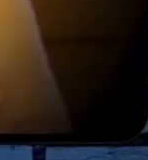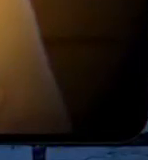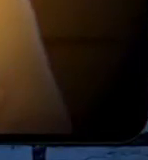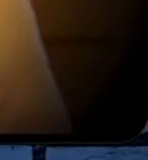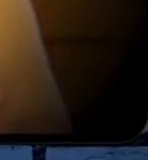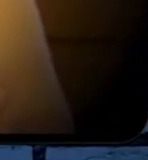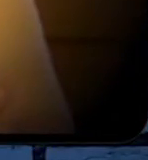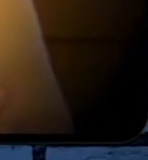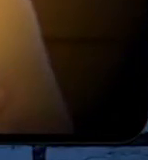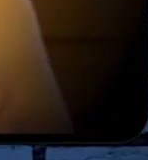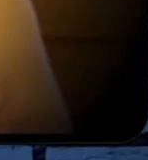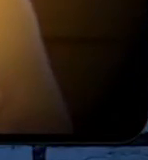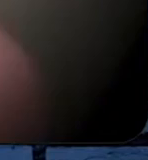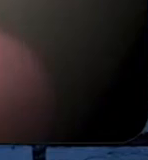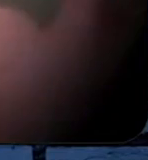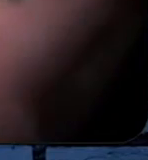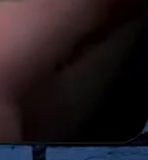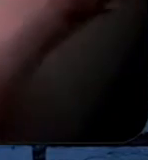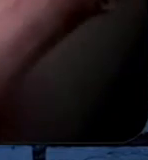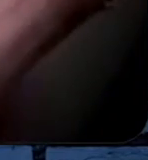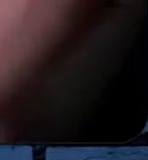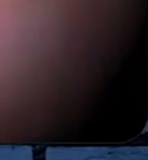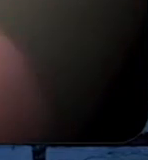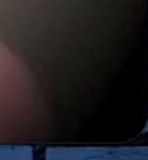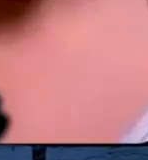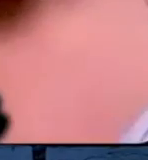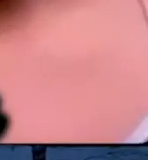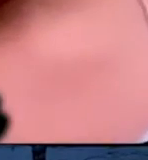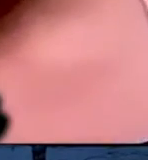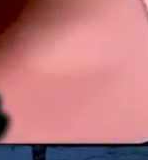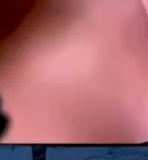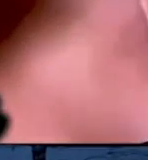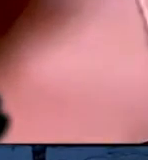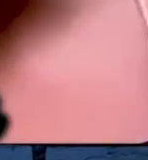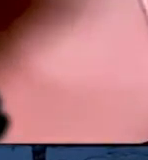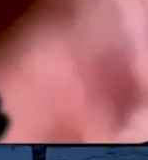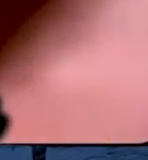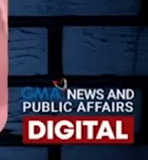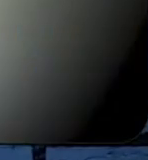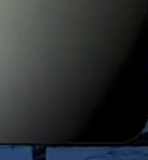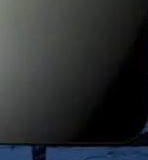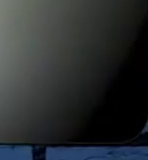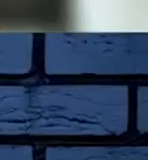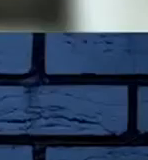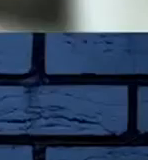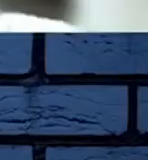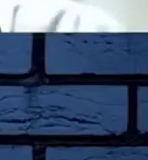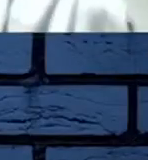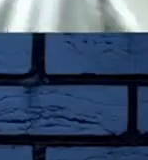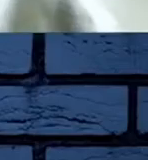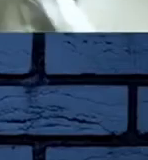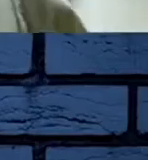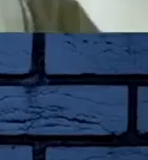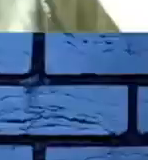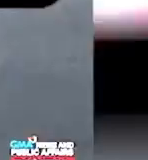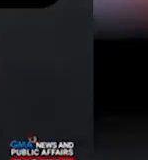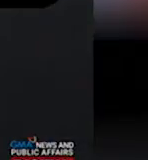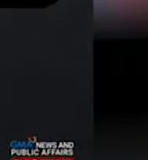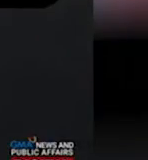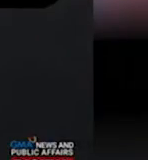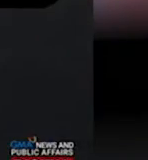Surprise guest, is that you, Kylene? Yes! Wow, tumama ako, yay! Bye-bye. Igan, grabe